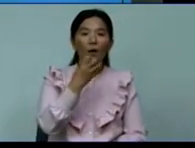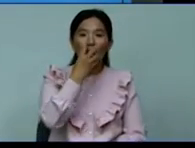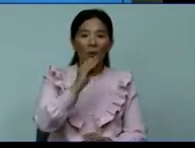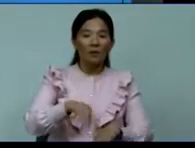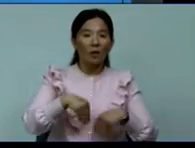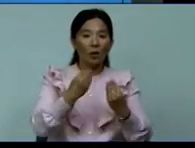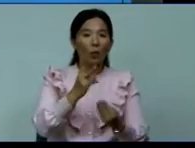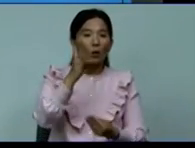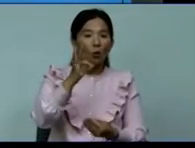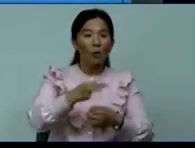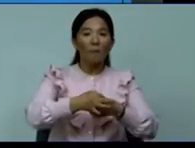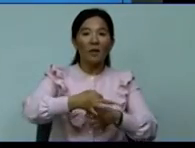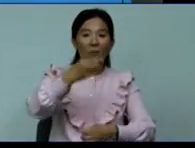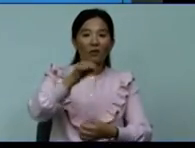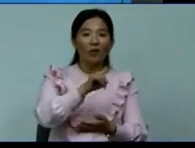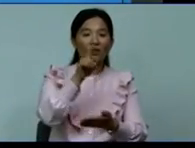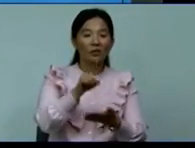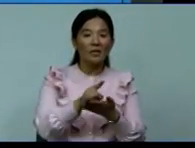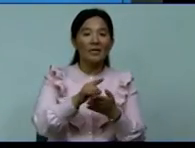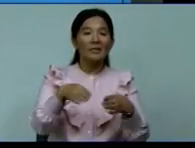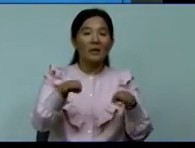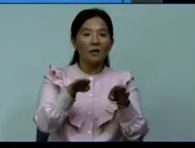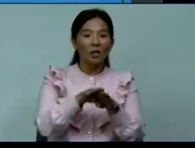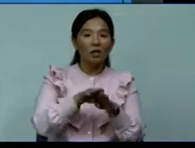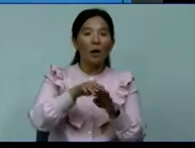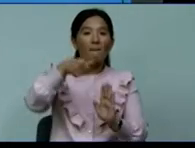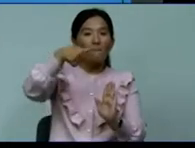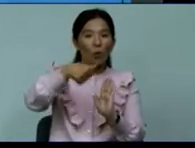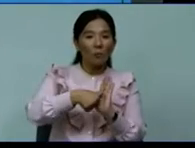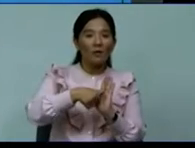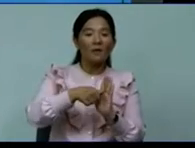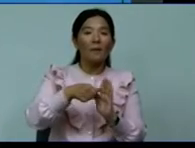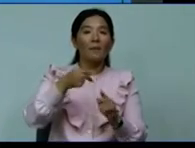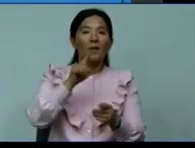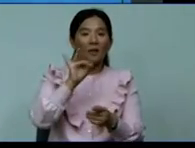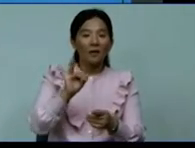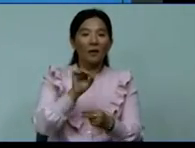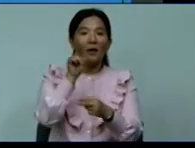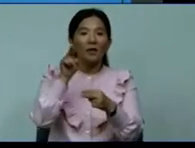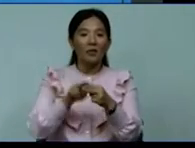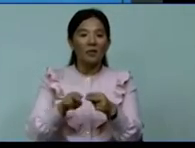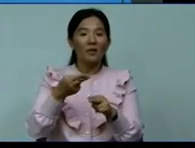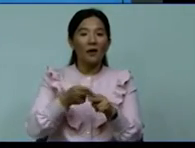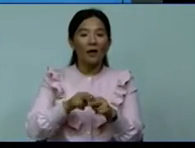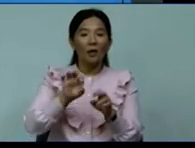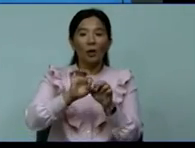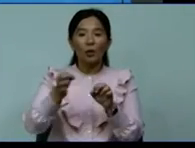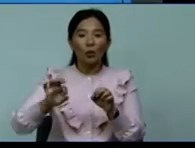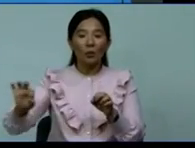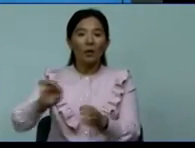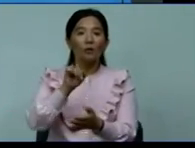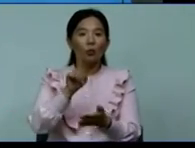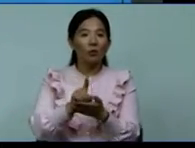Но пробирку мы должны закрыть пробкой с газоотводной трубкой. И конец этой газоотводной трубки должен